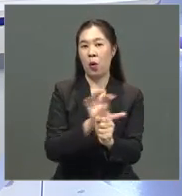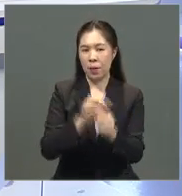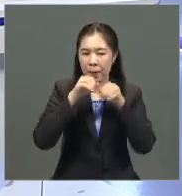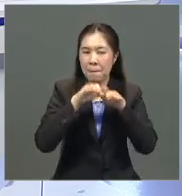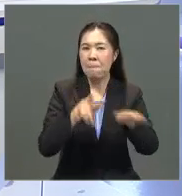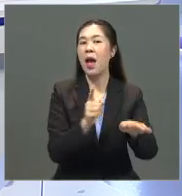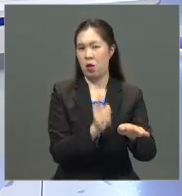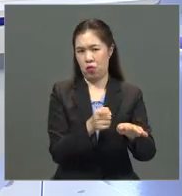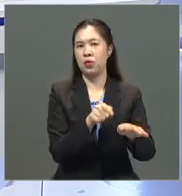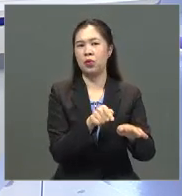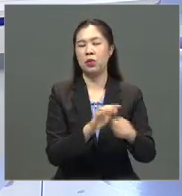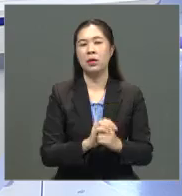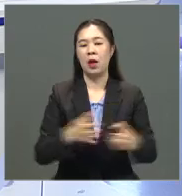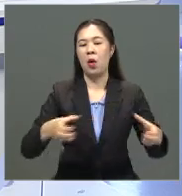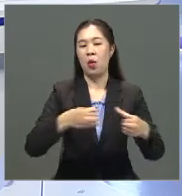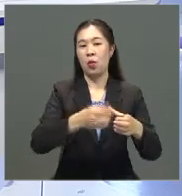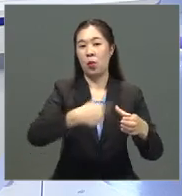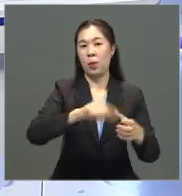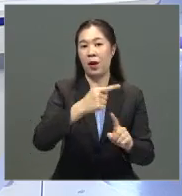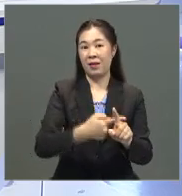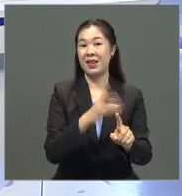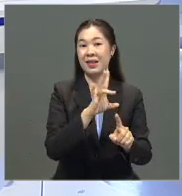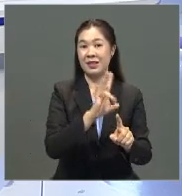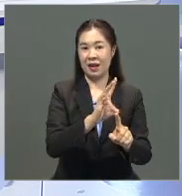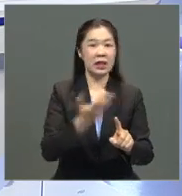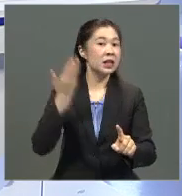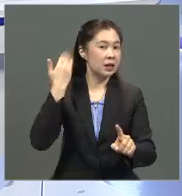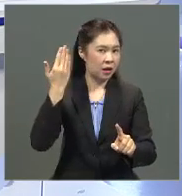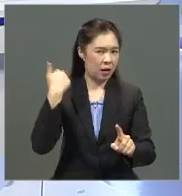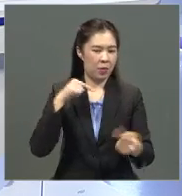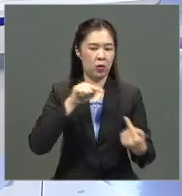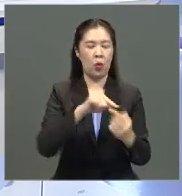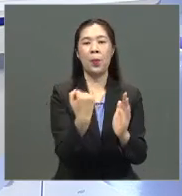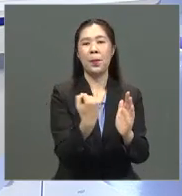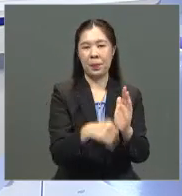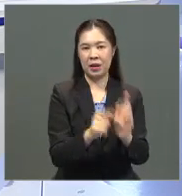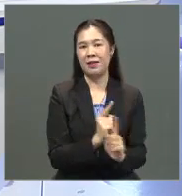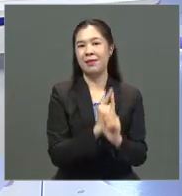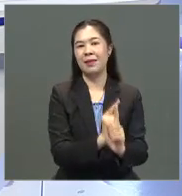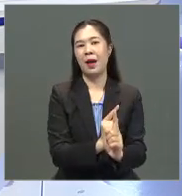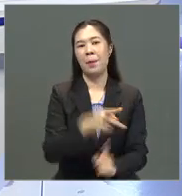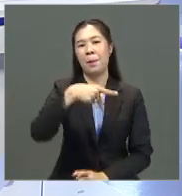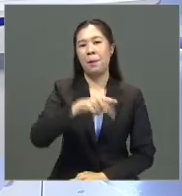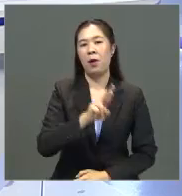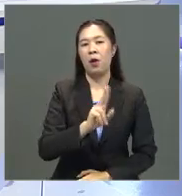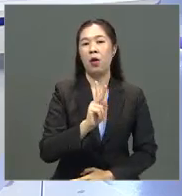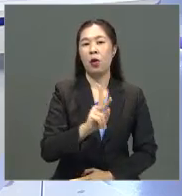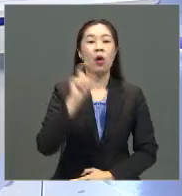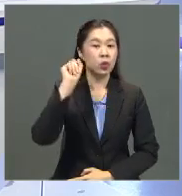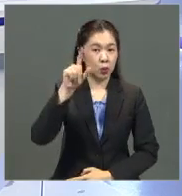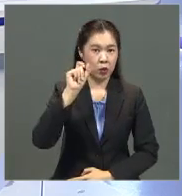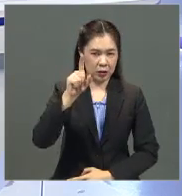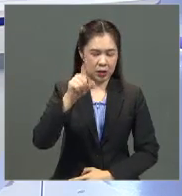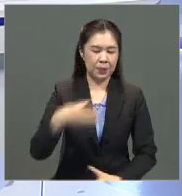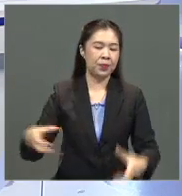ยังมีอยู่ดังนั้นค่ะการชุมนุมในช่วงเดือนกรกฎาคมเนี่ยจึงถือว่ามีความผิดตามพ.ร.ก.ฉุกเฉินในขณะ